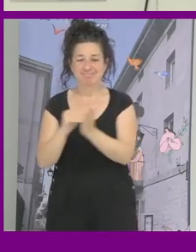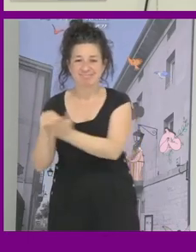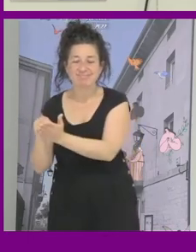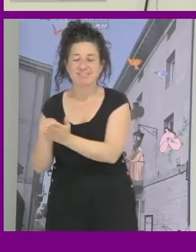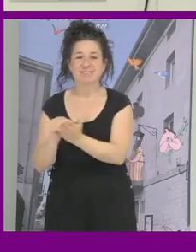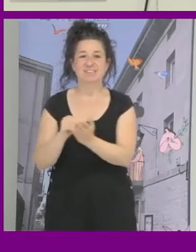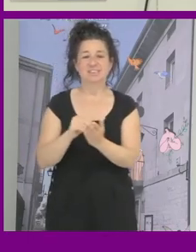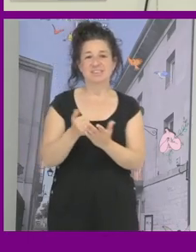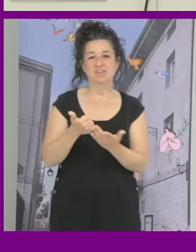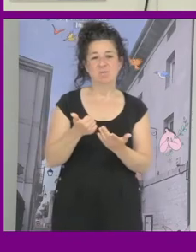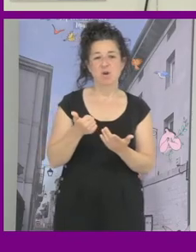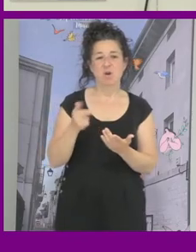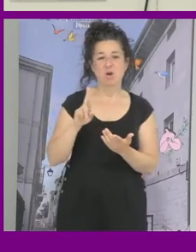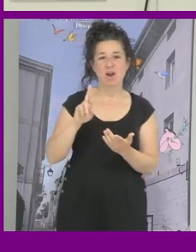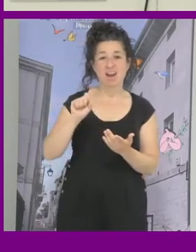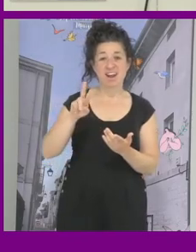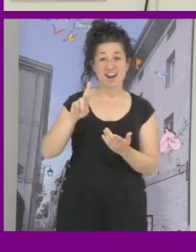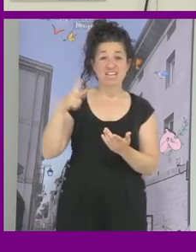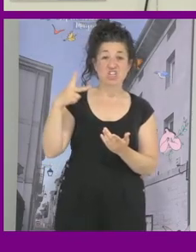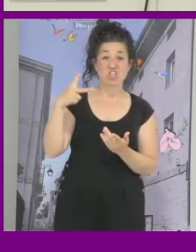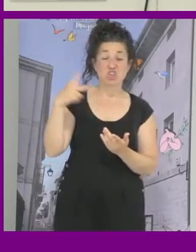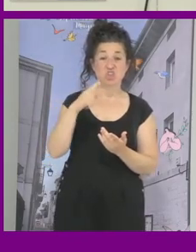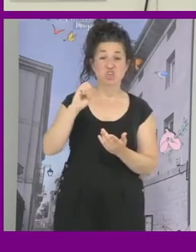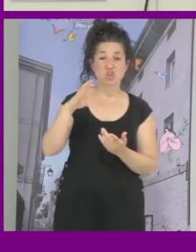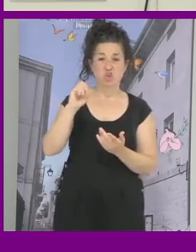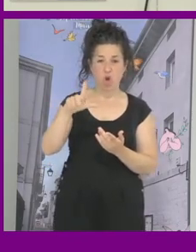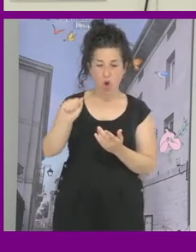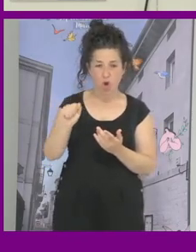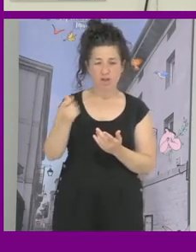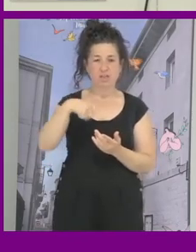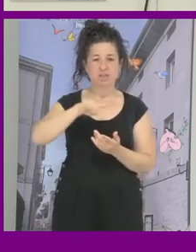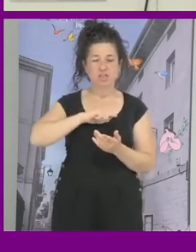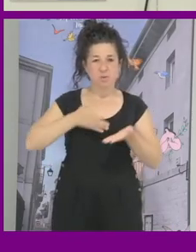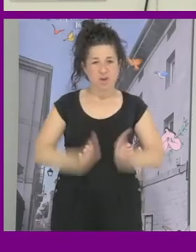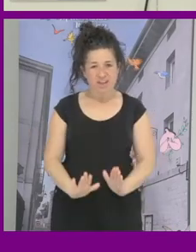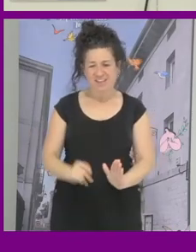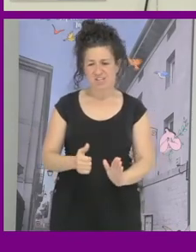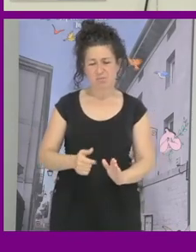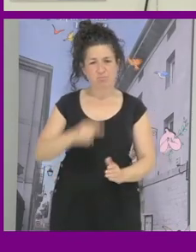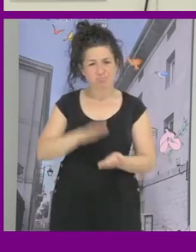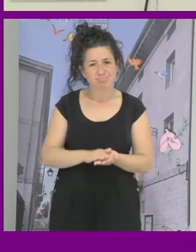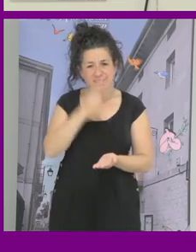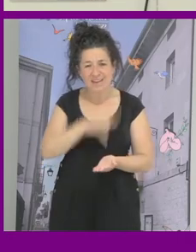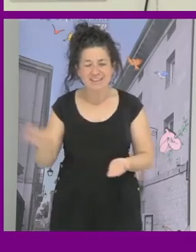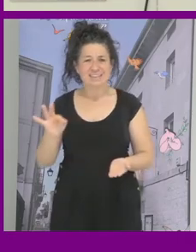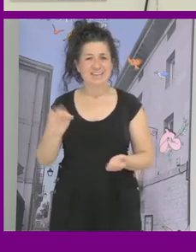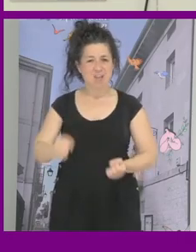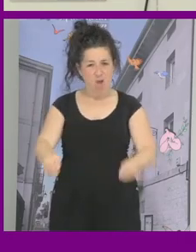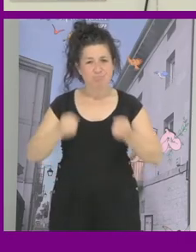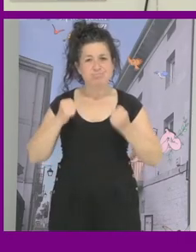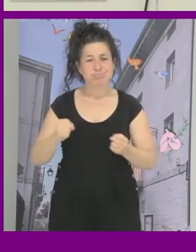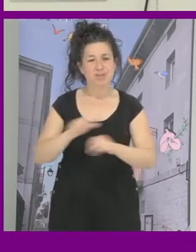dako, alarrara txokola. Nire ekarpenan eskatu indartsu bat izan da, eragiteko modu bat da, feminismoak kutsatzen die